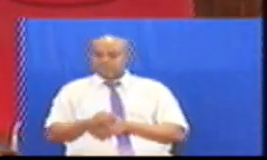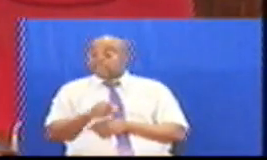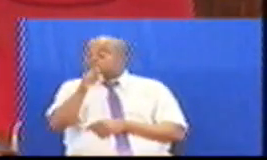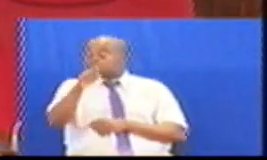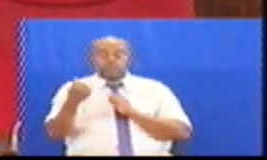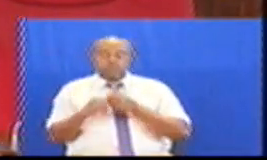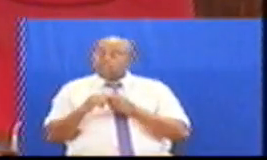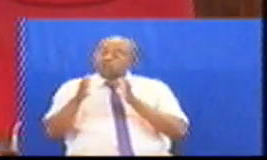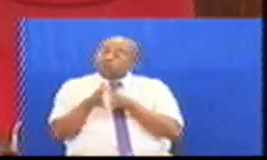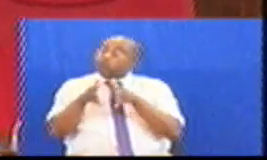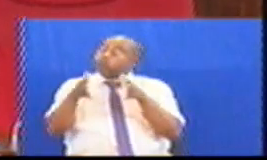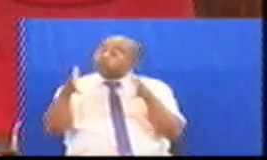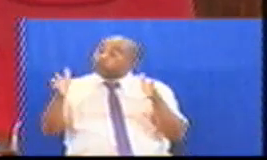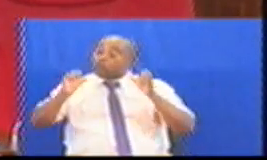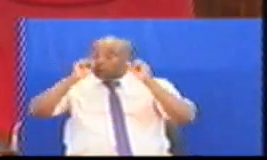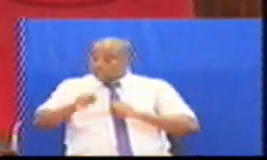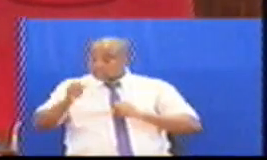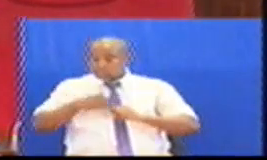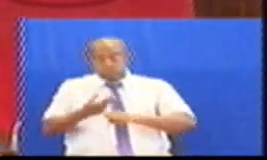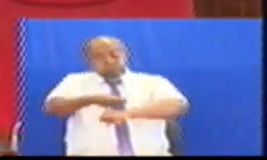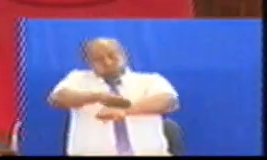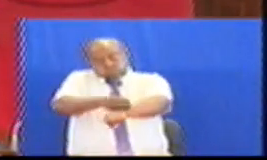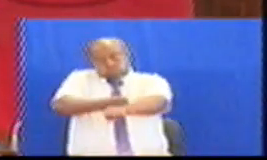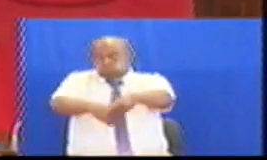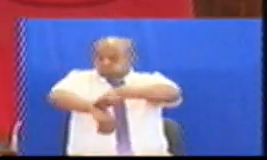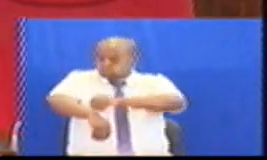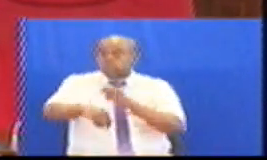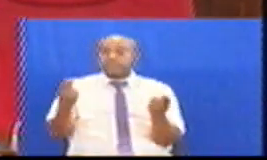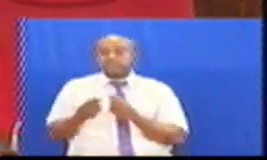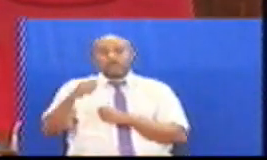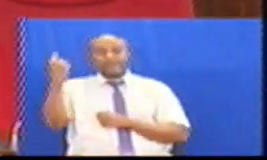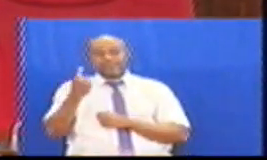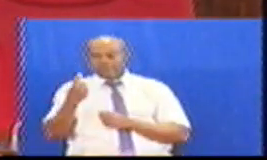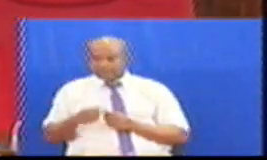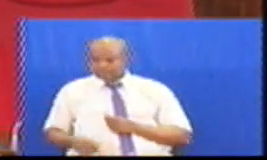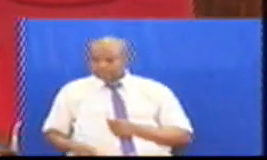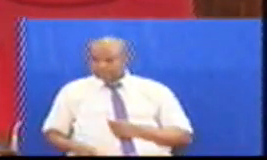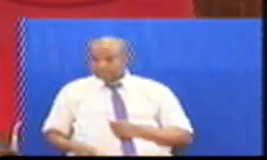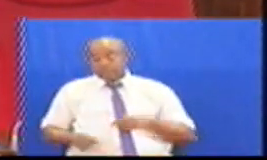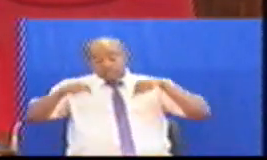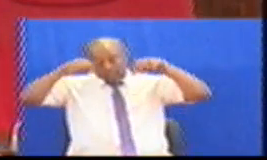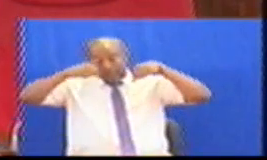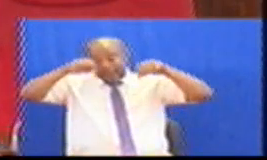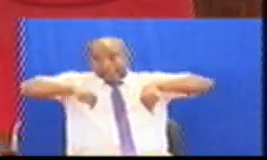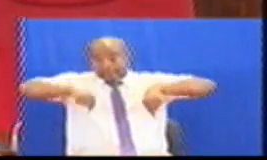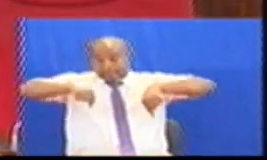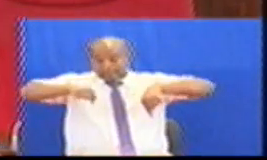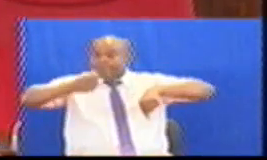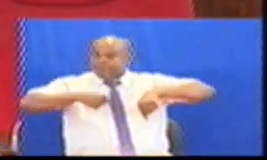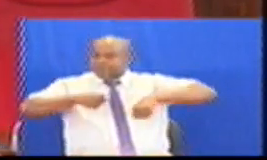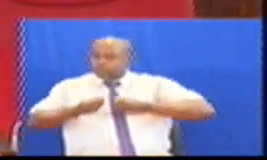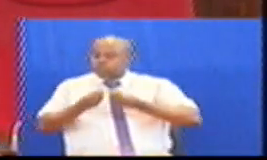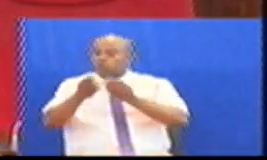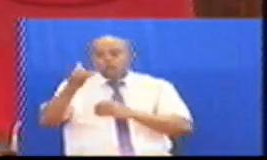kubwa tutakuwa kupambana nayo kama taifa. Sasa mimi leo nimekuja na ushauri.